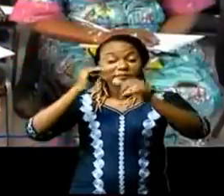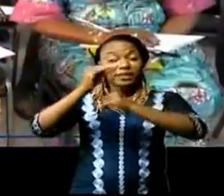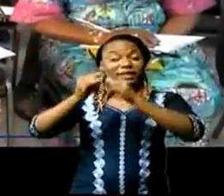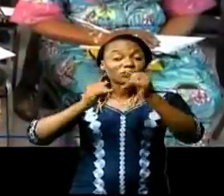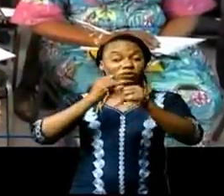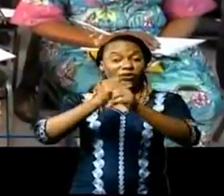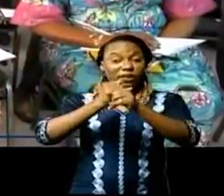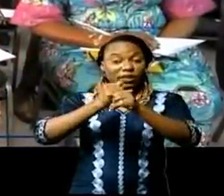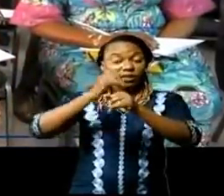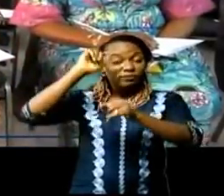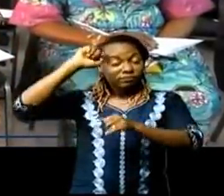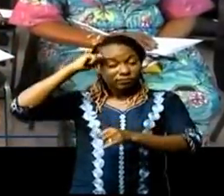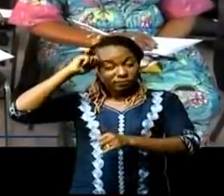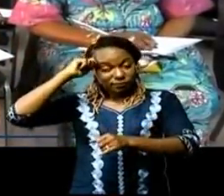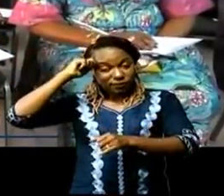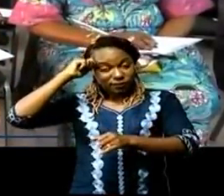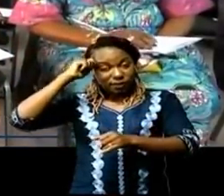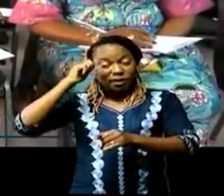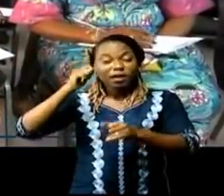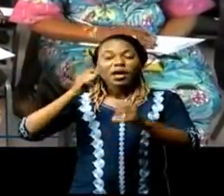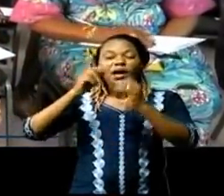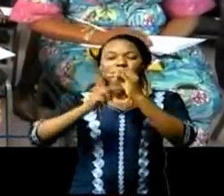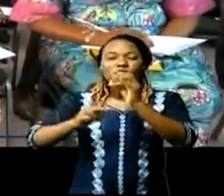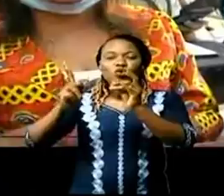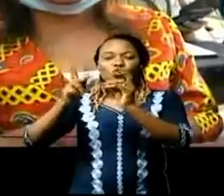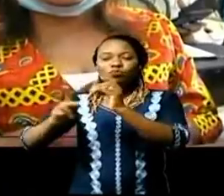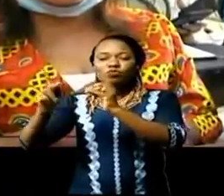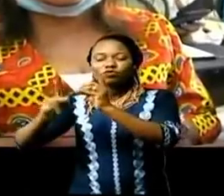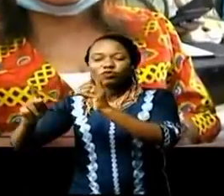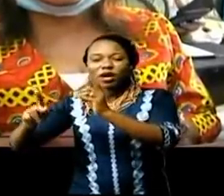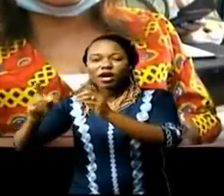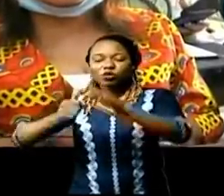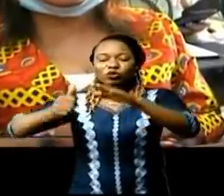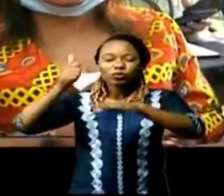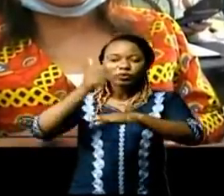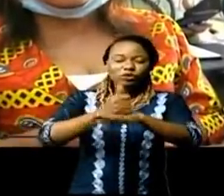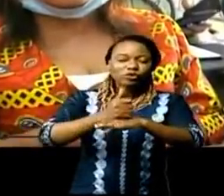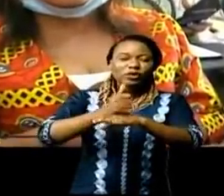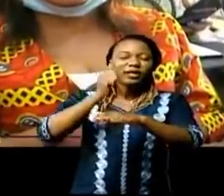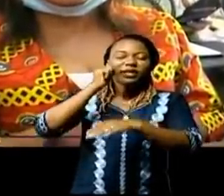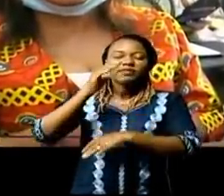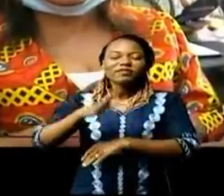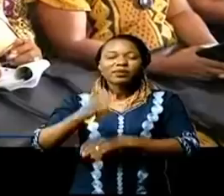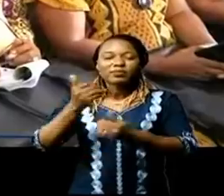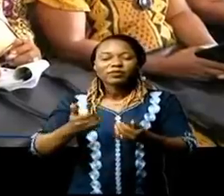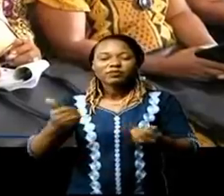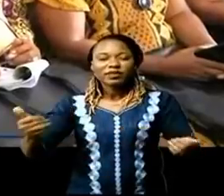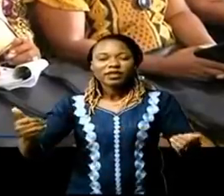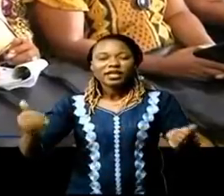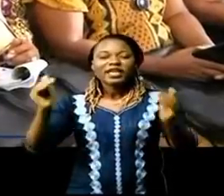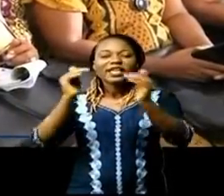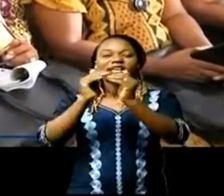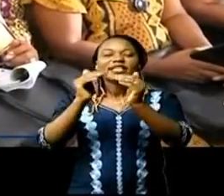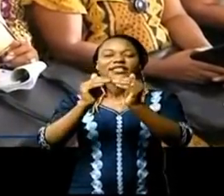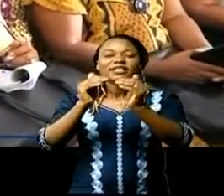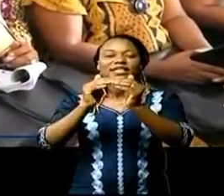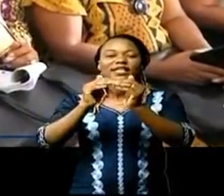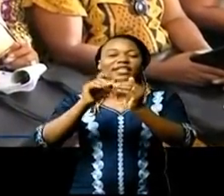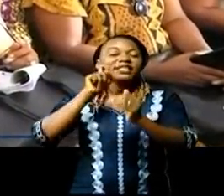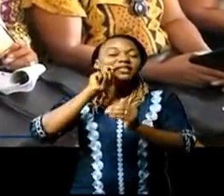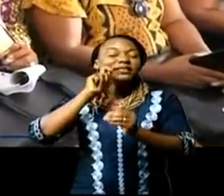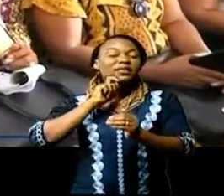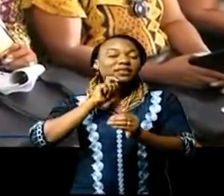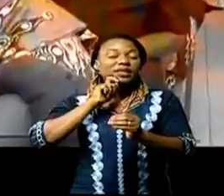retenu. Promouvoir l'autonomisation des femmes et des filles ainsi que l'égalité des sexes dans le contexte de